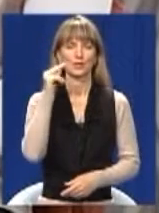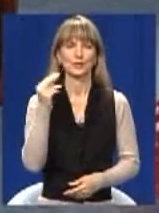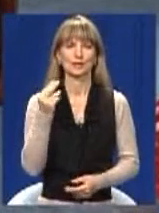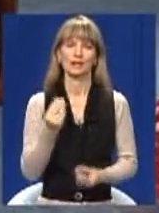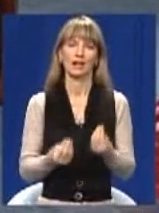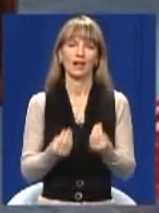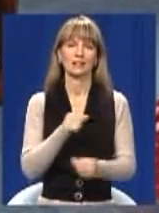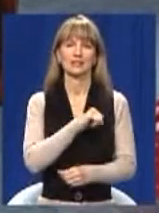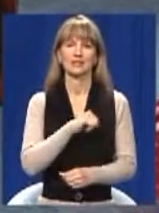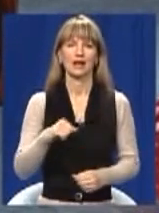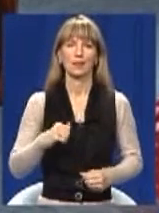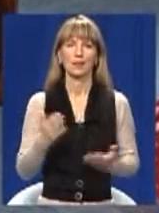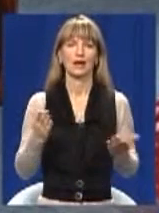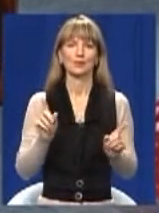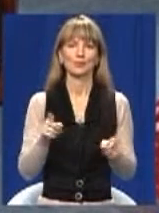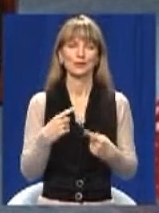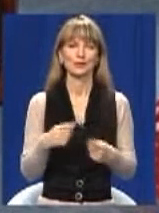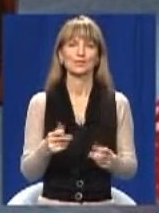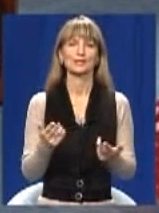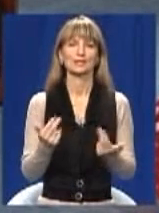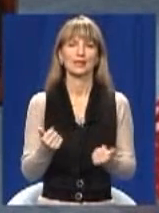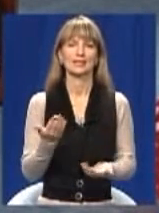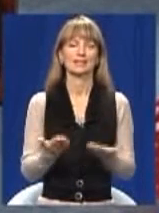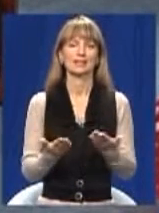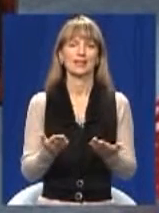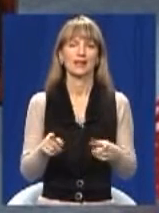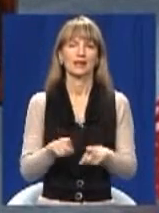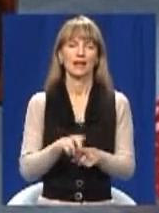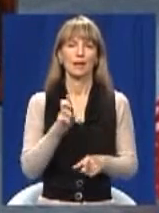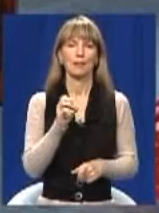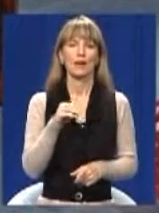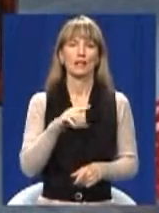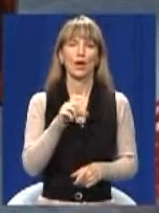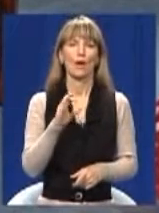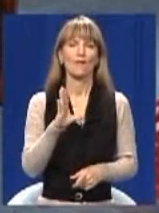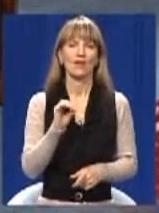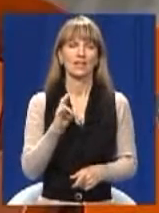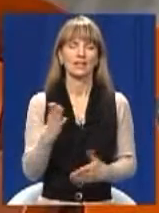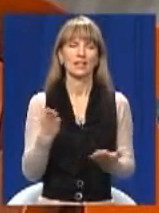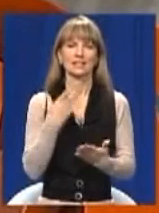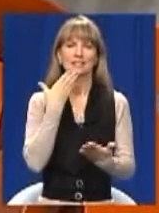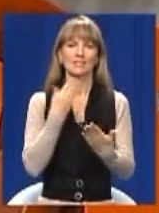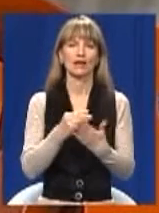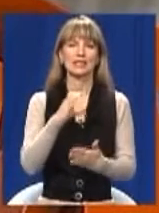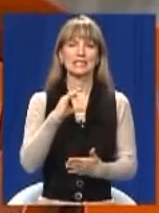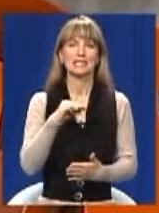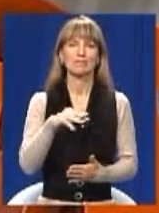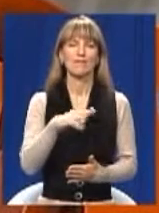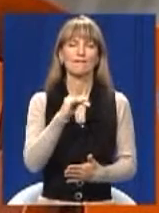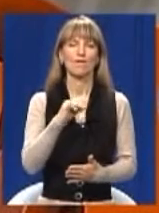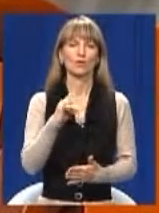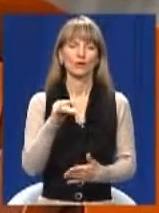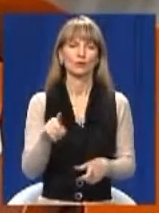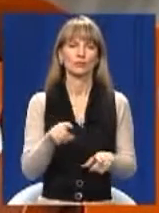сама, якусь музику створювати? Так. Як Бетховен би створювала якусь свою симфонію, хотіла б, так? Так. А які тобі